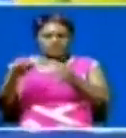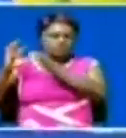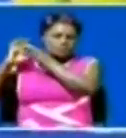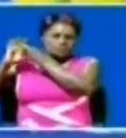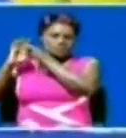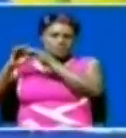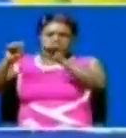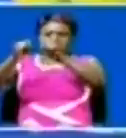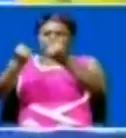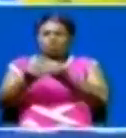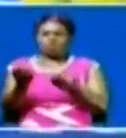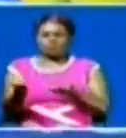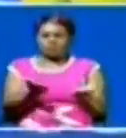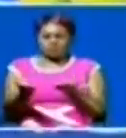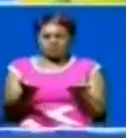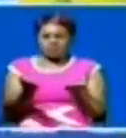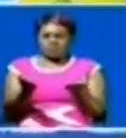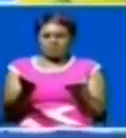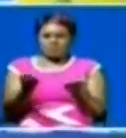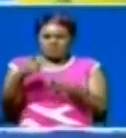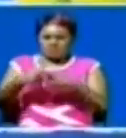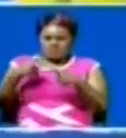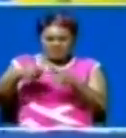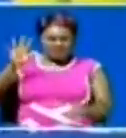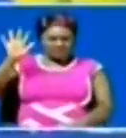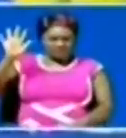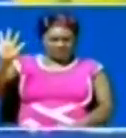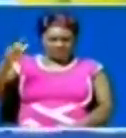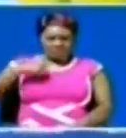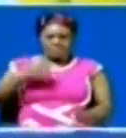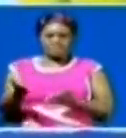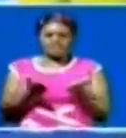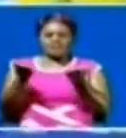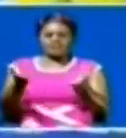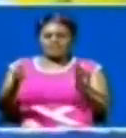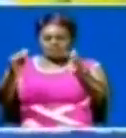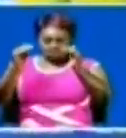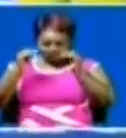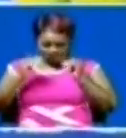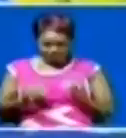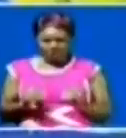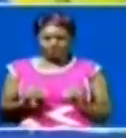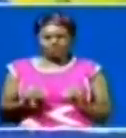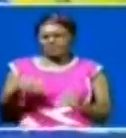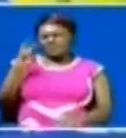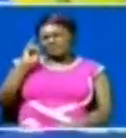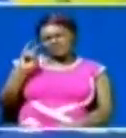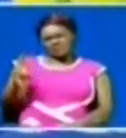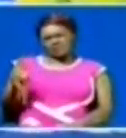social services. Na nilifanya mwaka tano hiyo hiyo. Baadaye nikaona